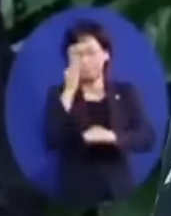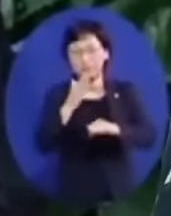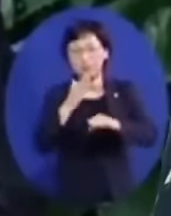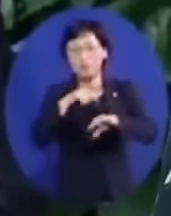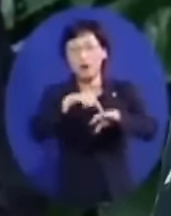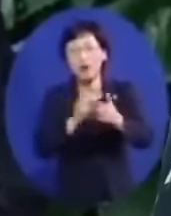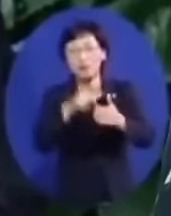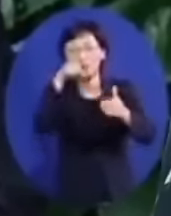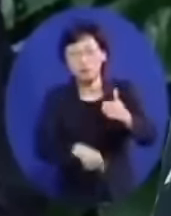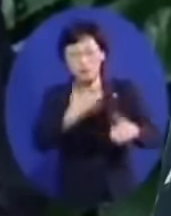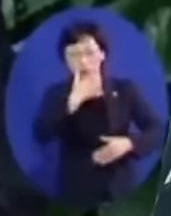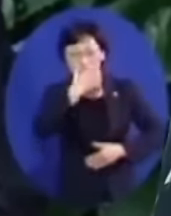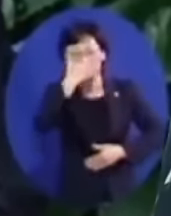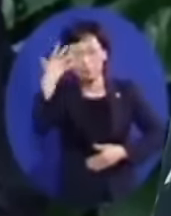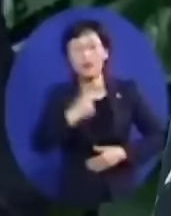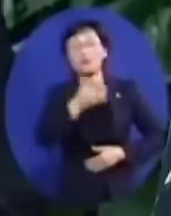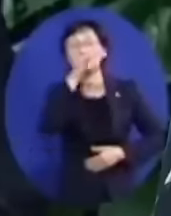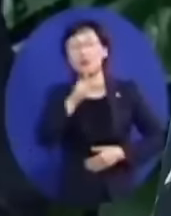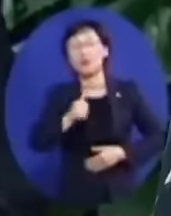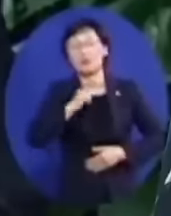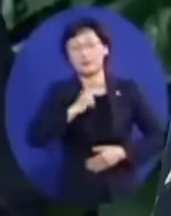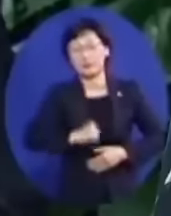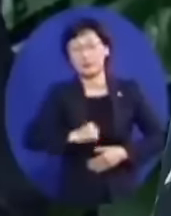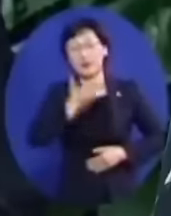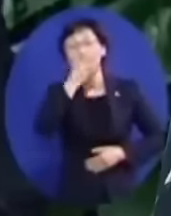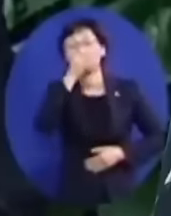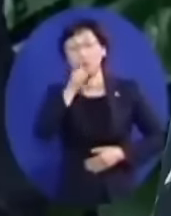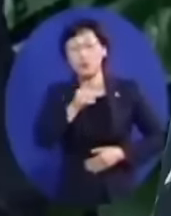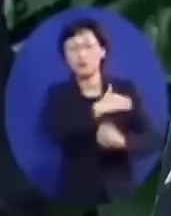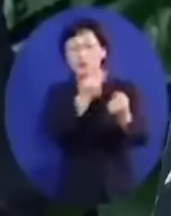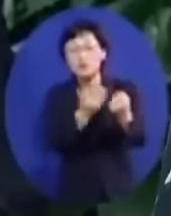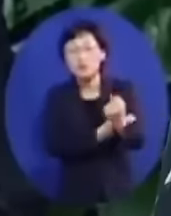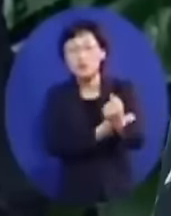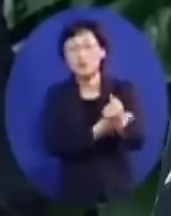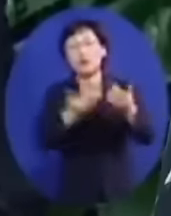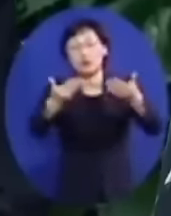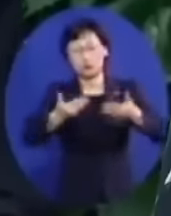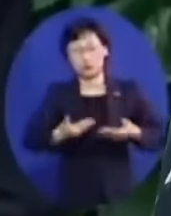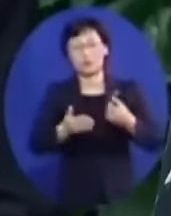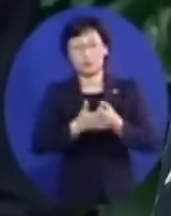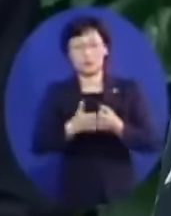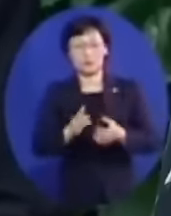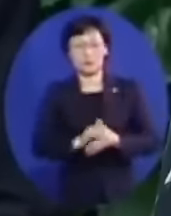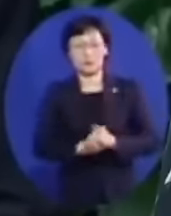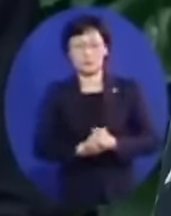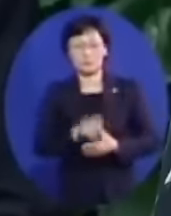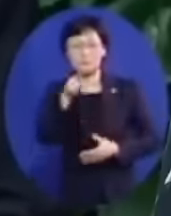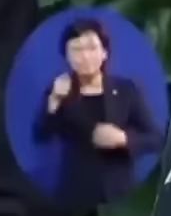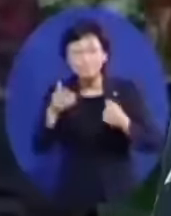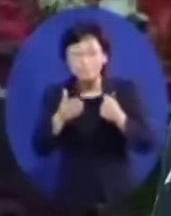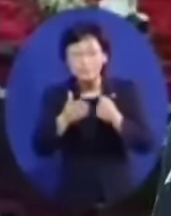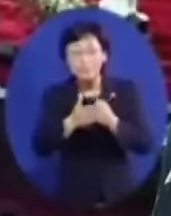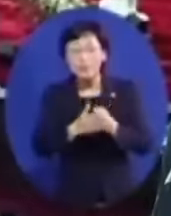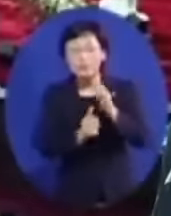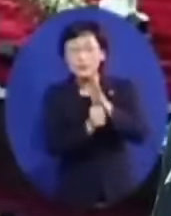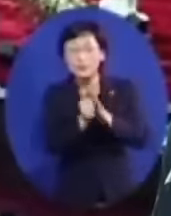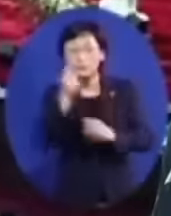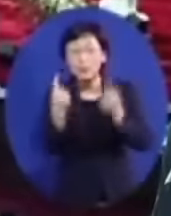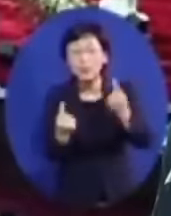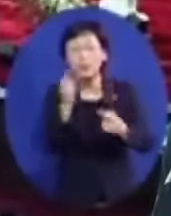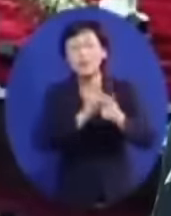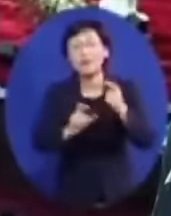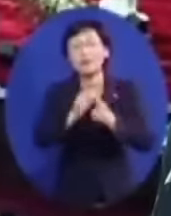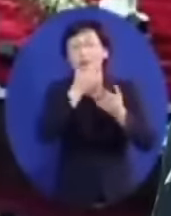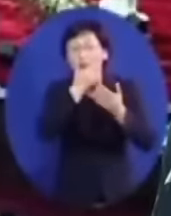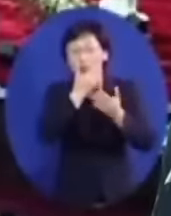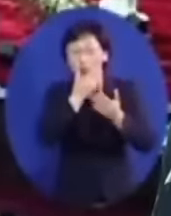가져올 수 있게 하고 인내를 가져올 수 있게 하고 능력을 갖다 주는 것입니다. 그러므로 희망보다 더